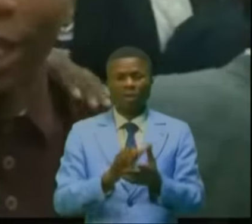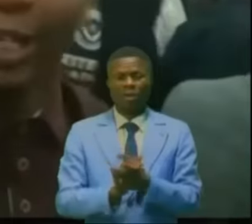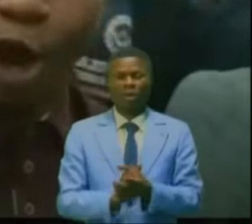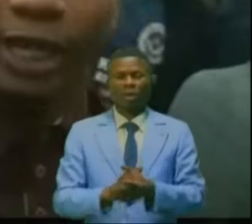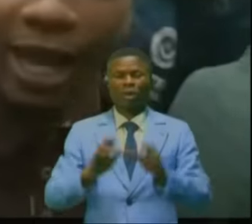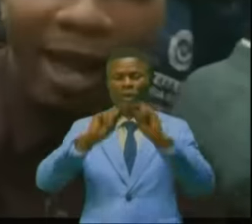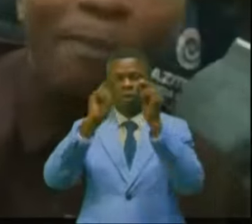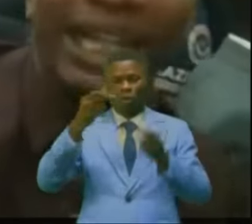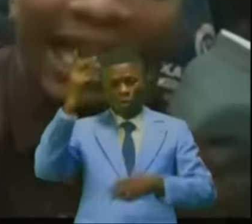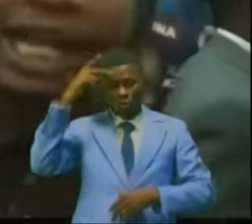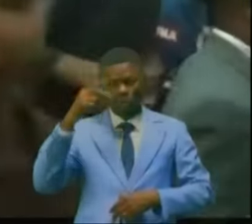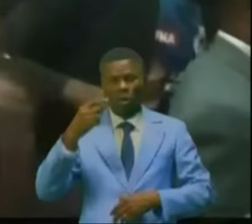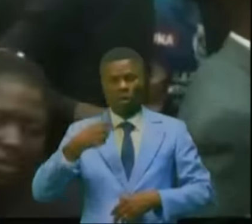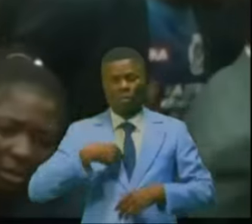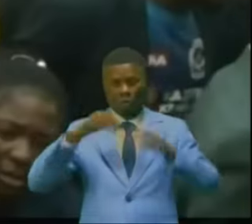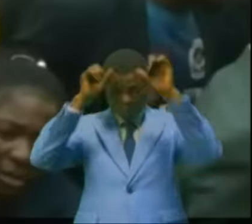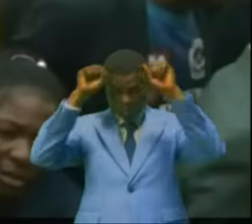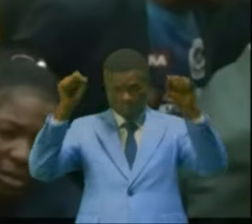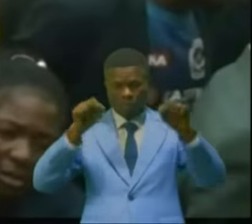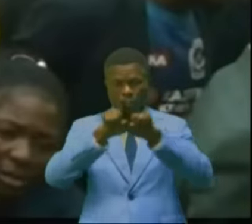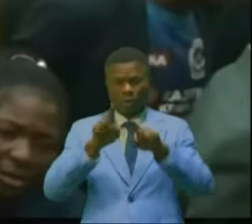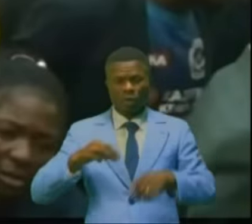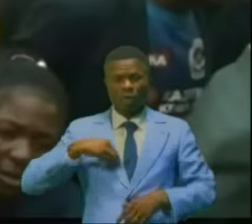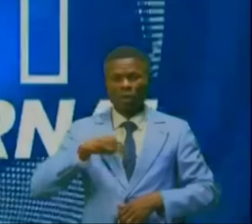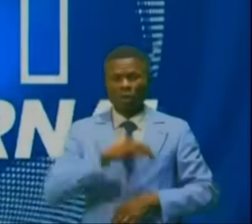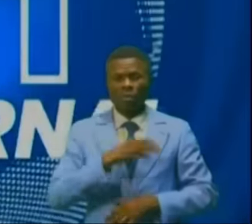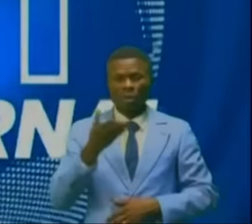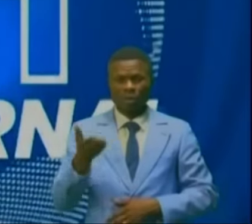parti politique dont je suis le président, est membre.